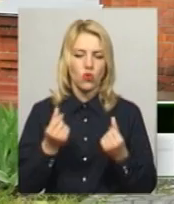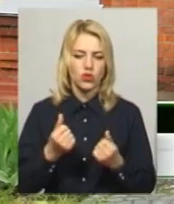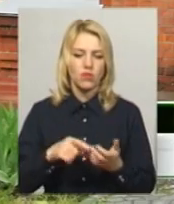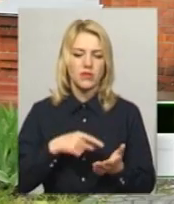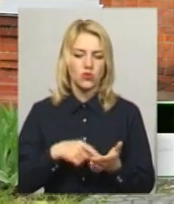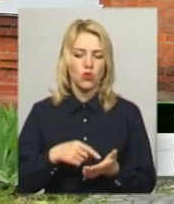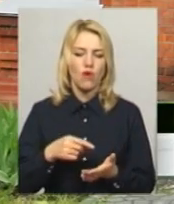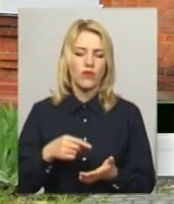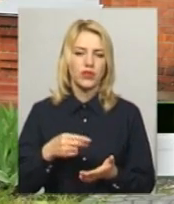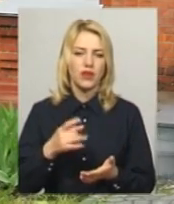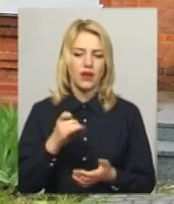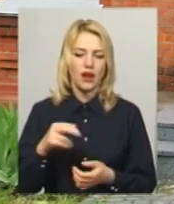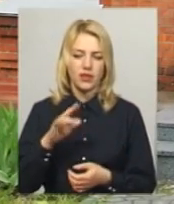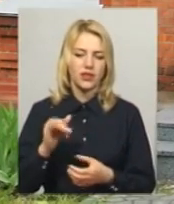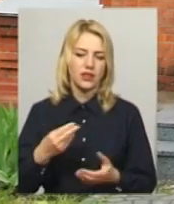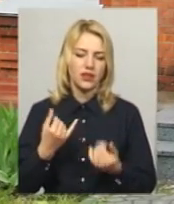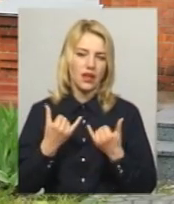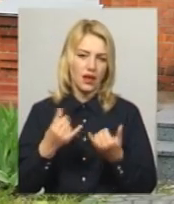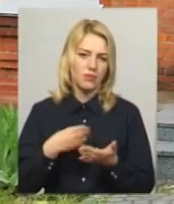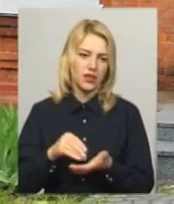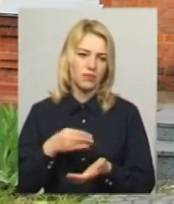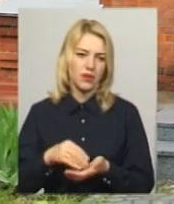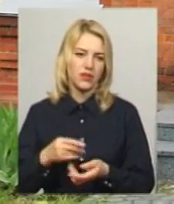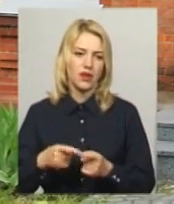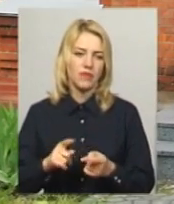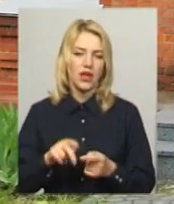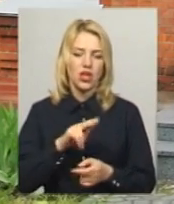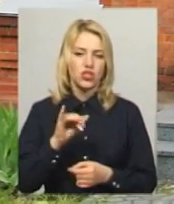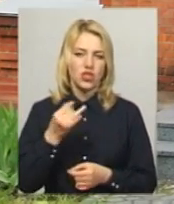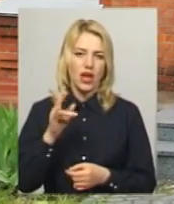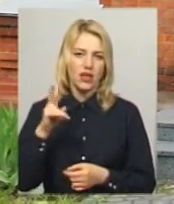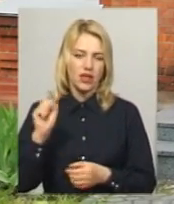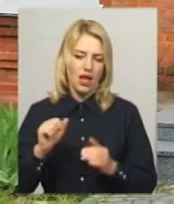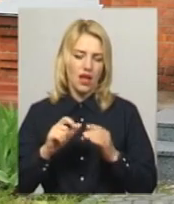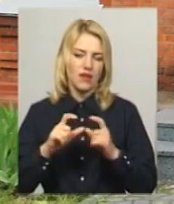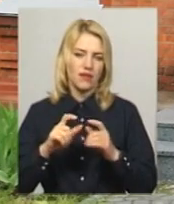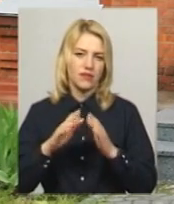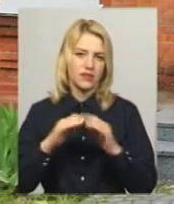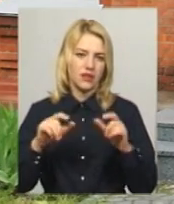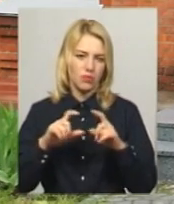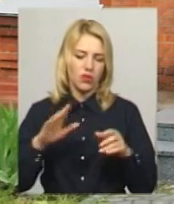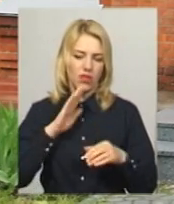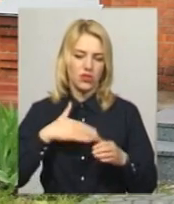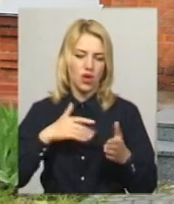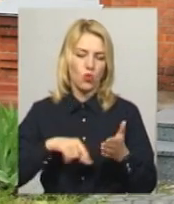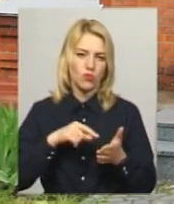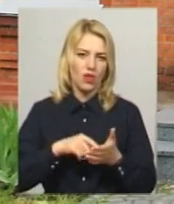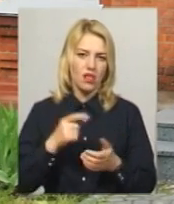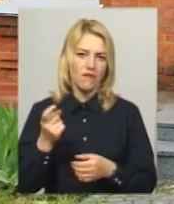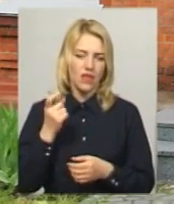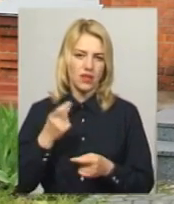придбання путівок в дитячий оздоровчий заклад «Чайка» нашої міської комунальної власності. Ці кошти